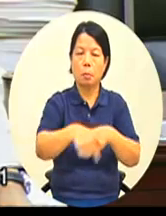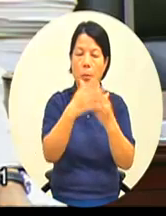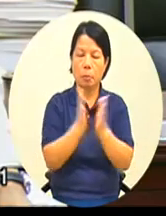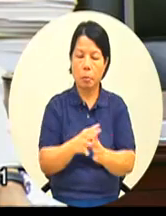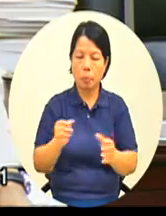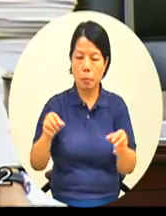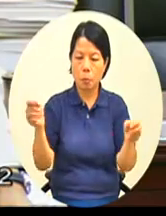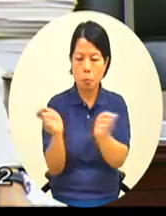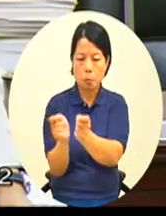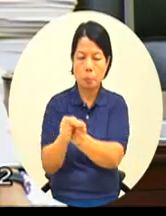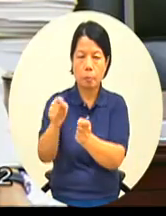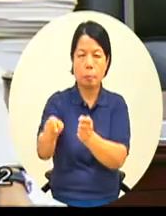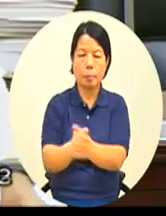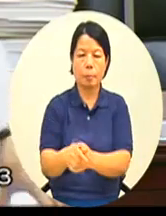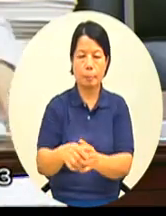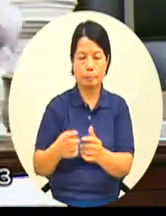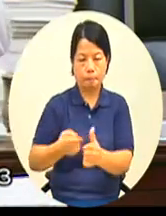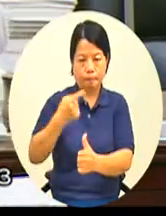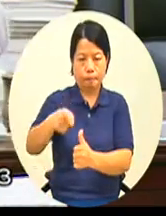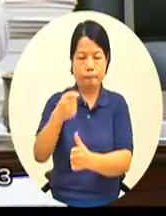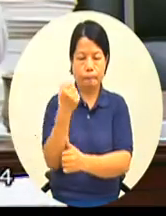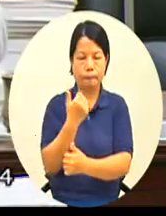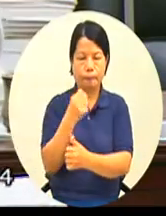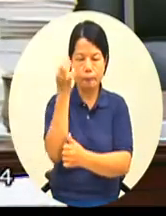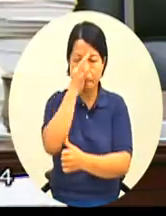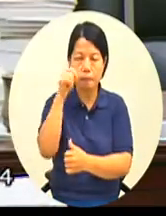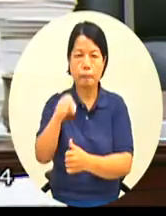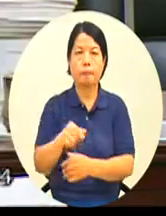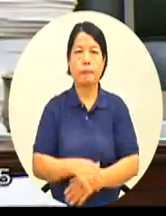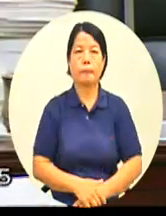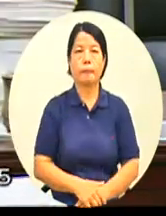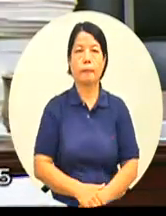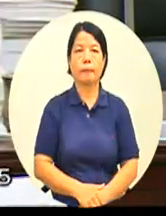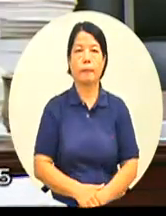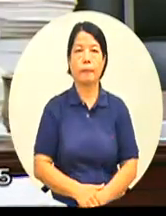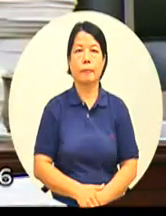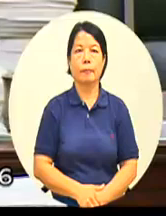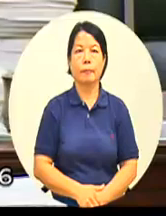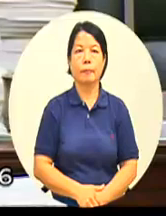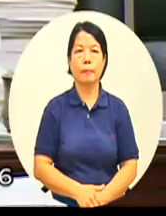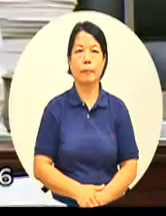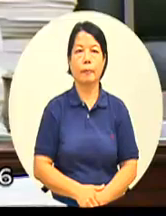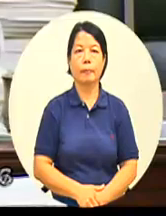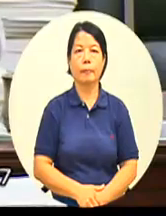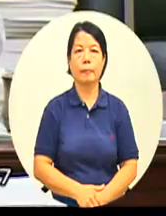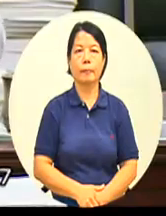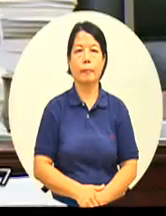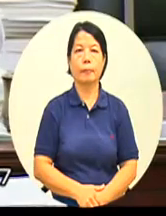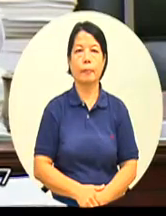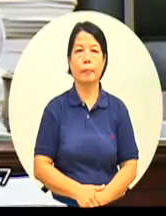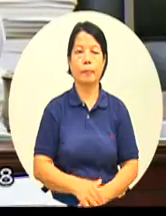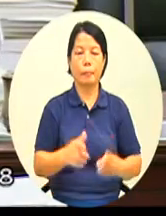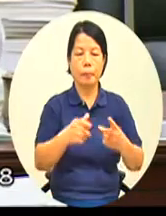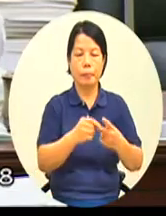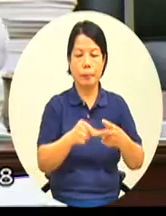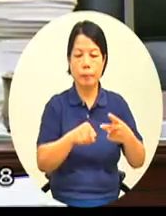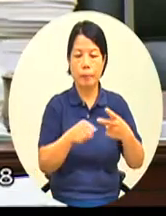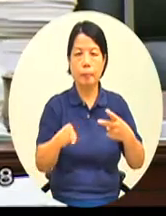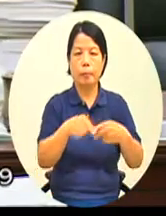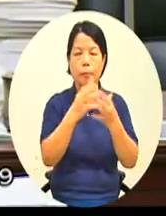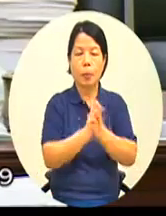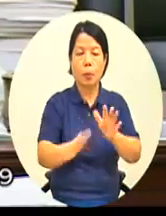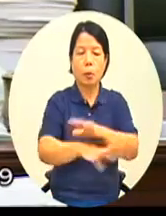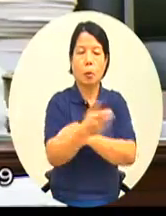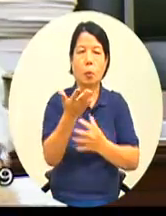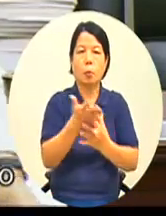先？这是有关这个第二个项目的第一个建议。在这第二大项这个空间的寻